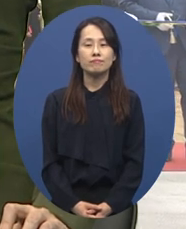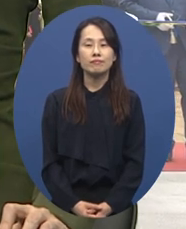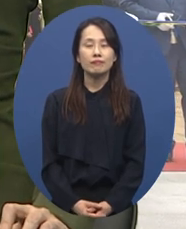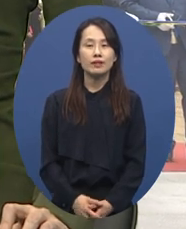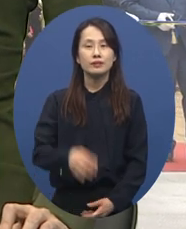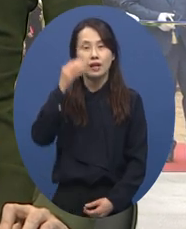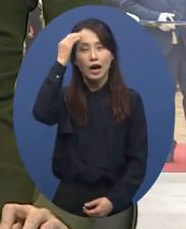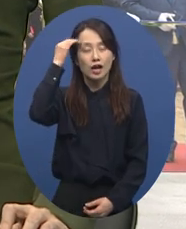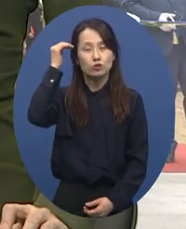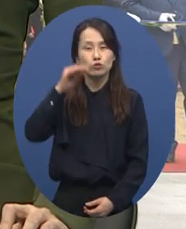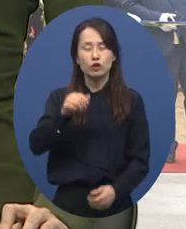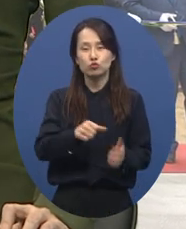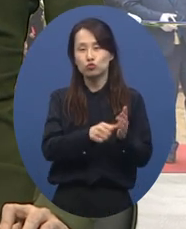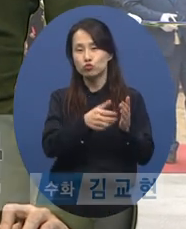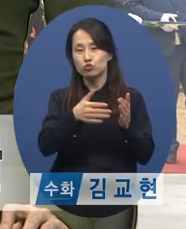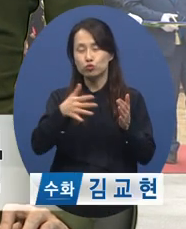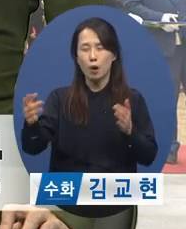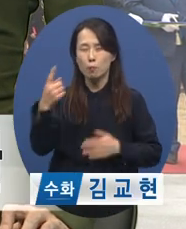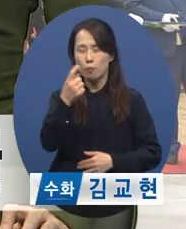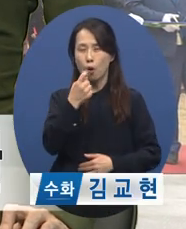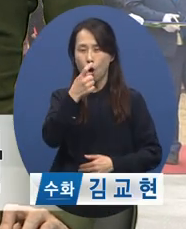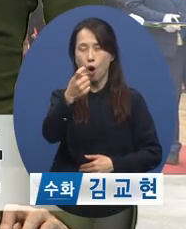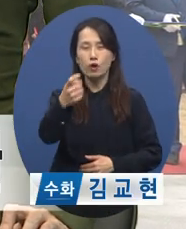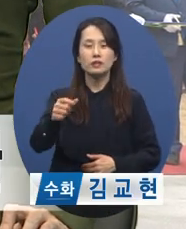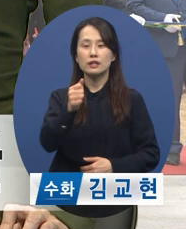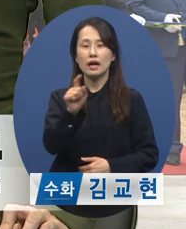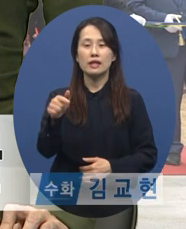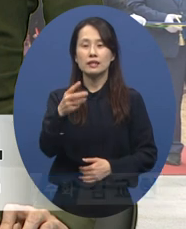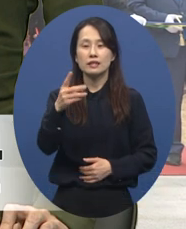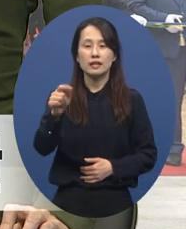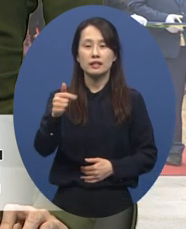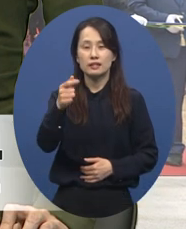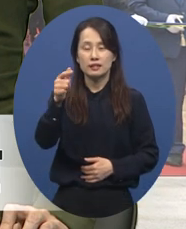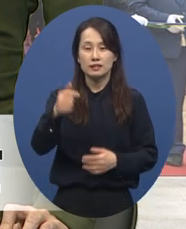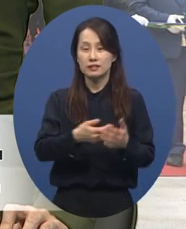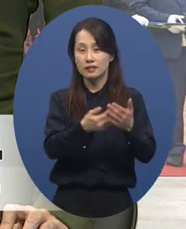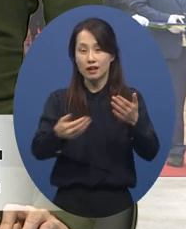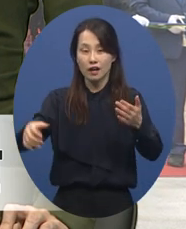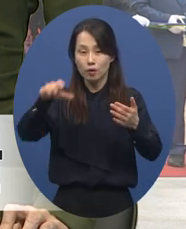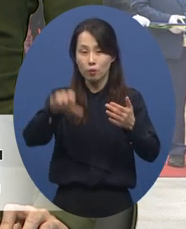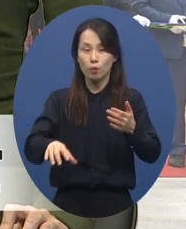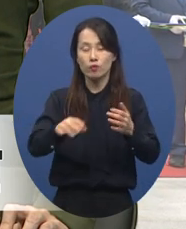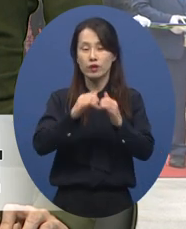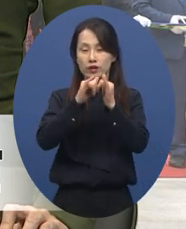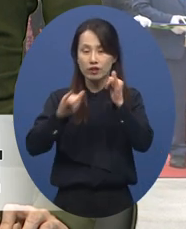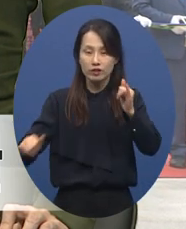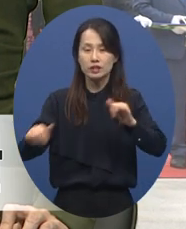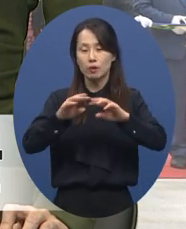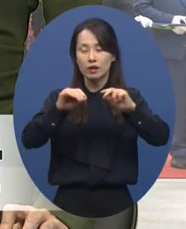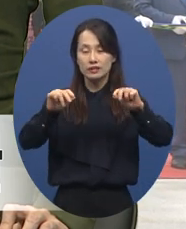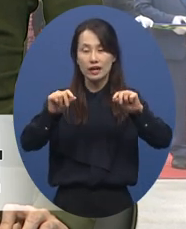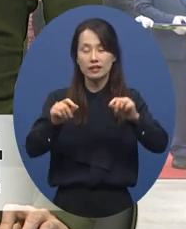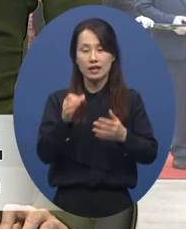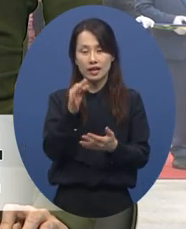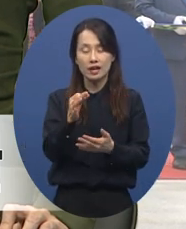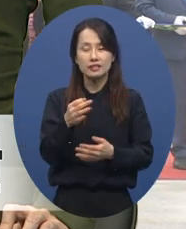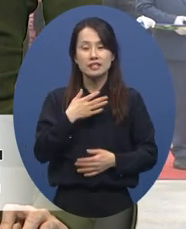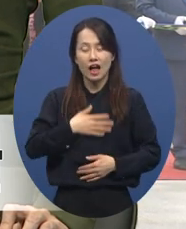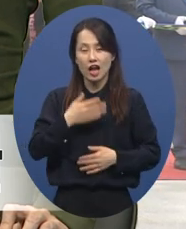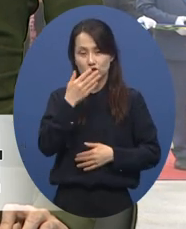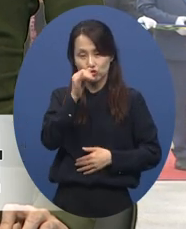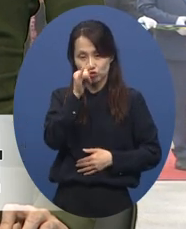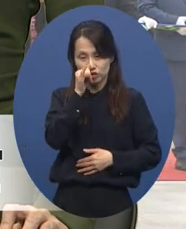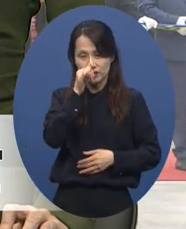한국의 그랜드 캐니언이라 불리는 한탄강. 한탄강 지질공원의 역사와 지질학적 가치를 알수 있는 한탄강